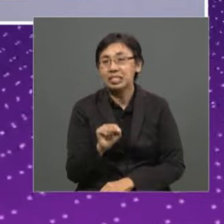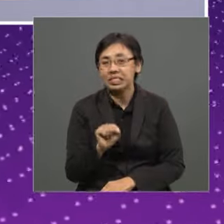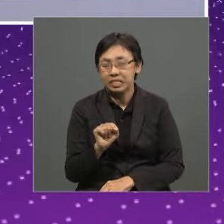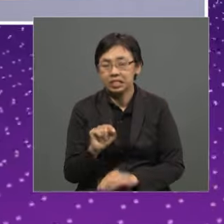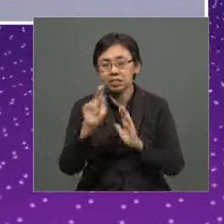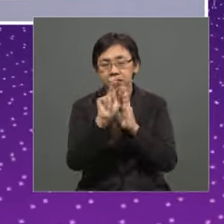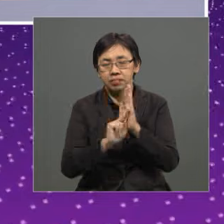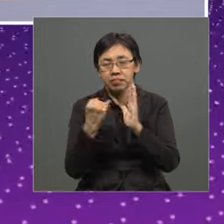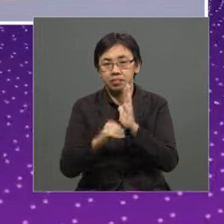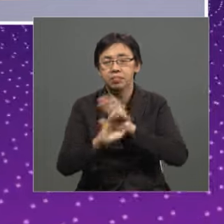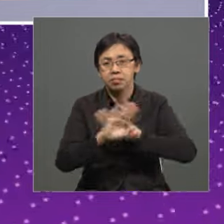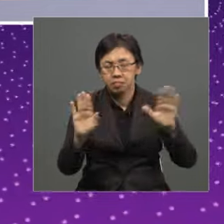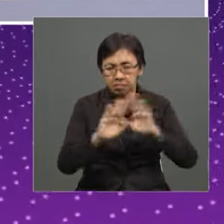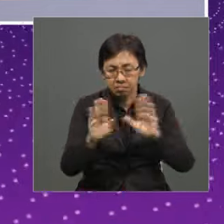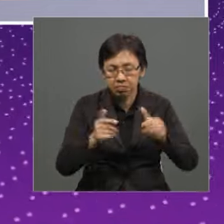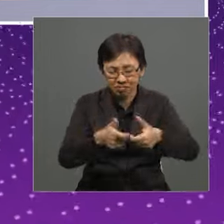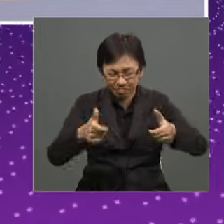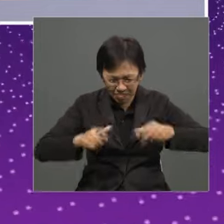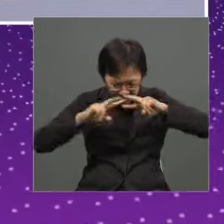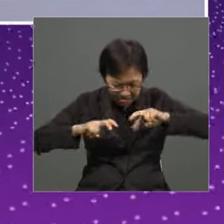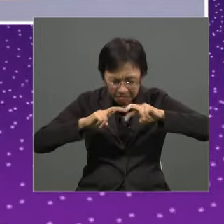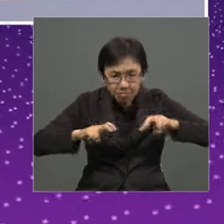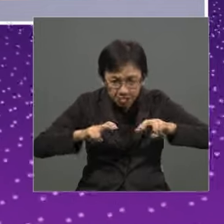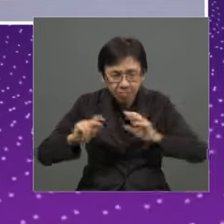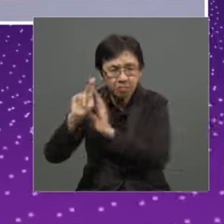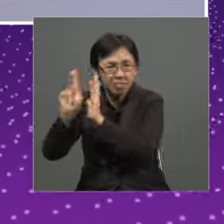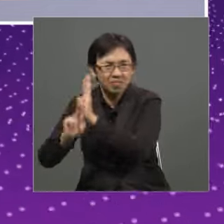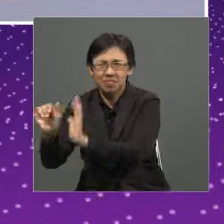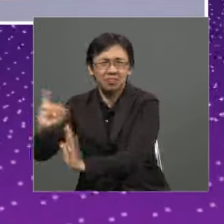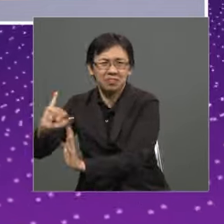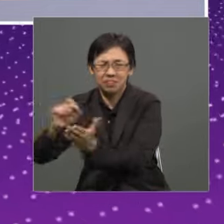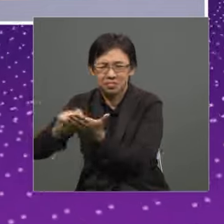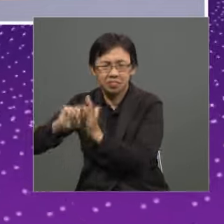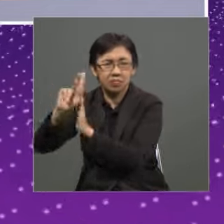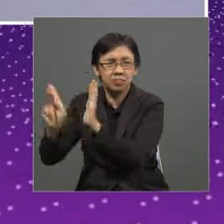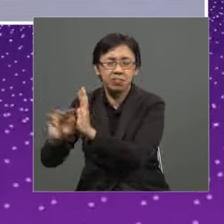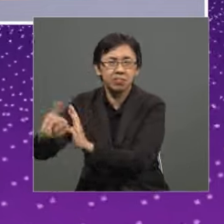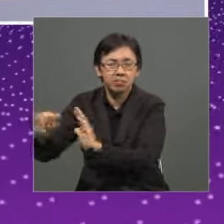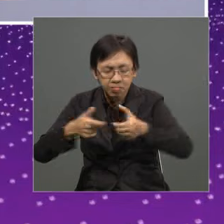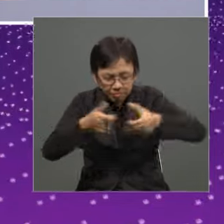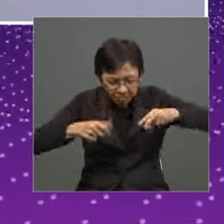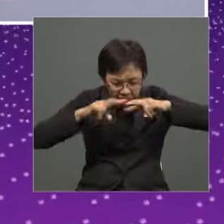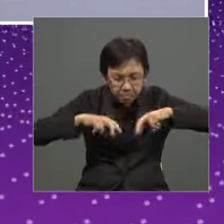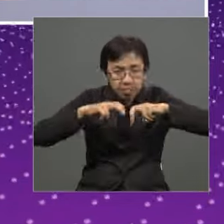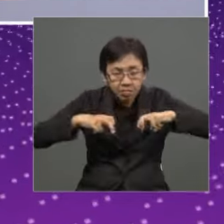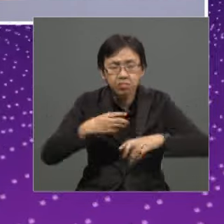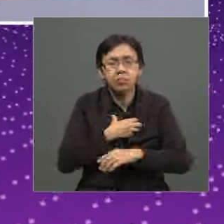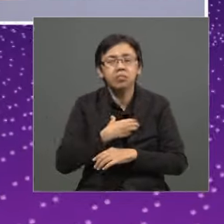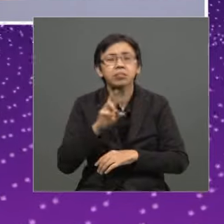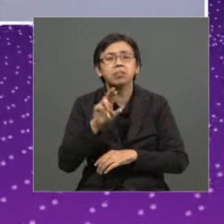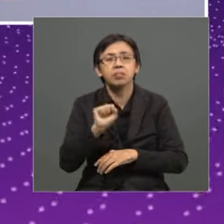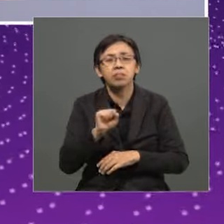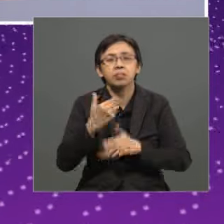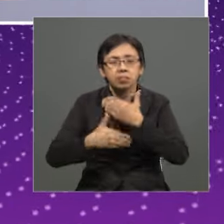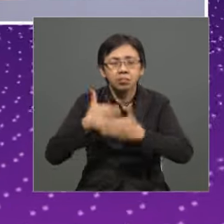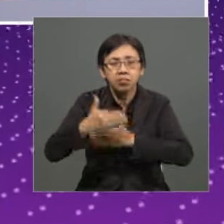โทษกรรมขณะนี้เป็นเพียงรายงานการศึกษายังไม่ใช่ขั้นตอนการยกร่างกฎหมายแล้วก็อยากจะให้สภาเนี่ยเดินหน้าต่อ